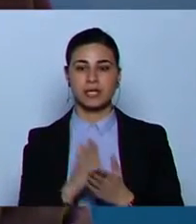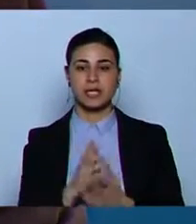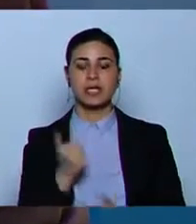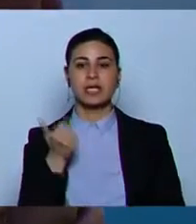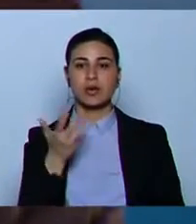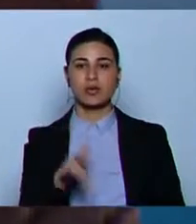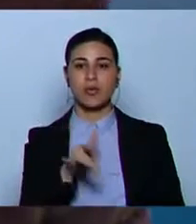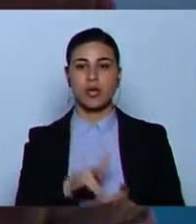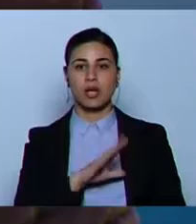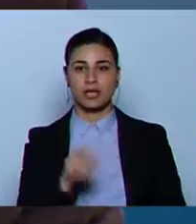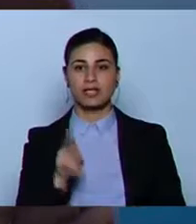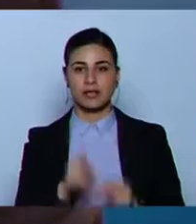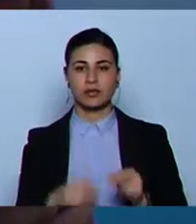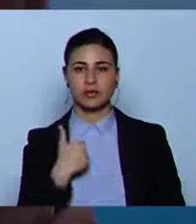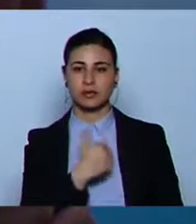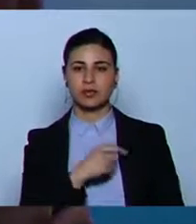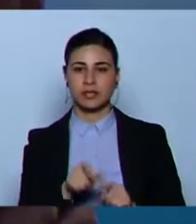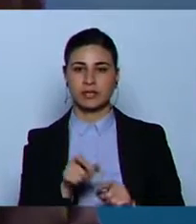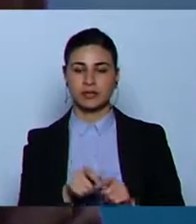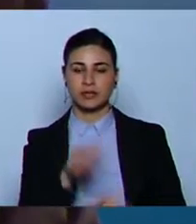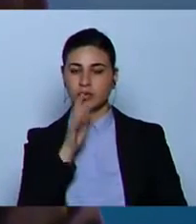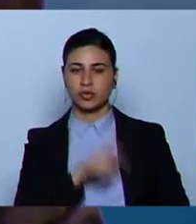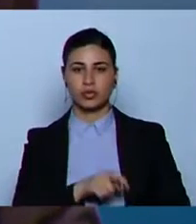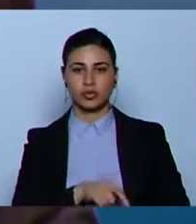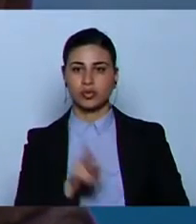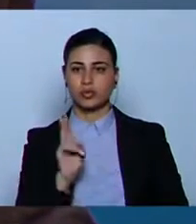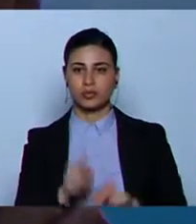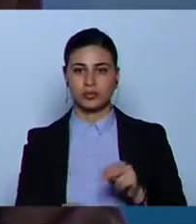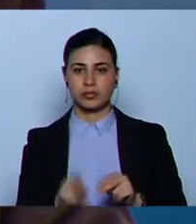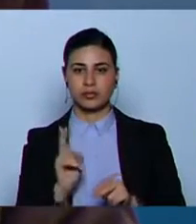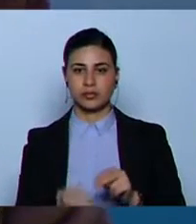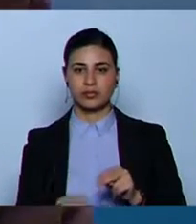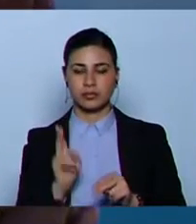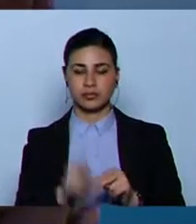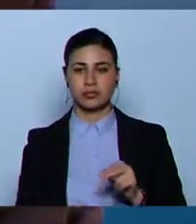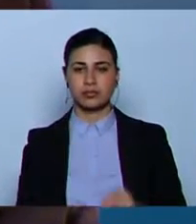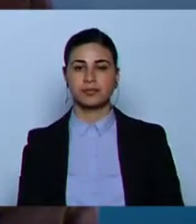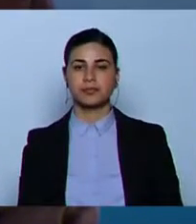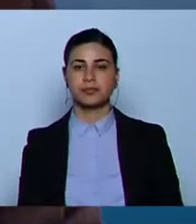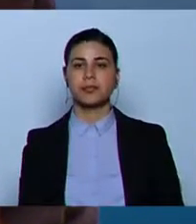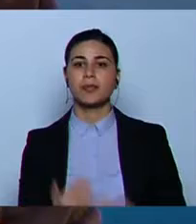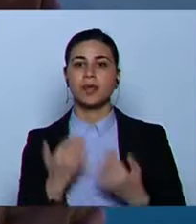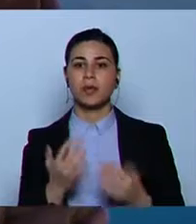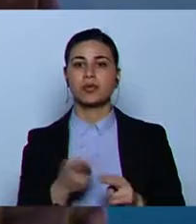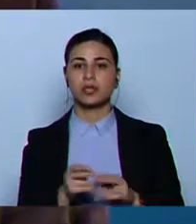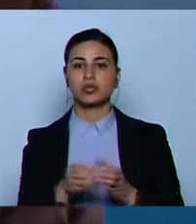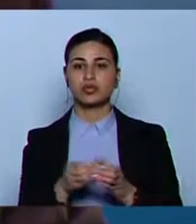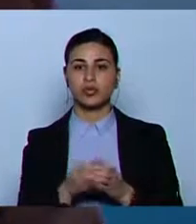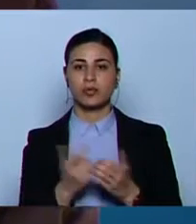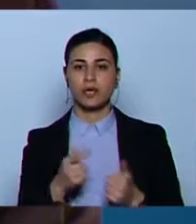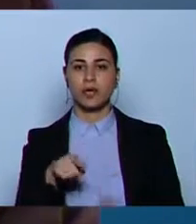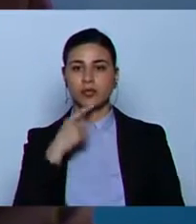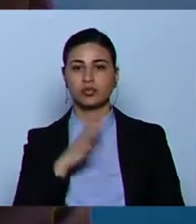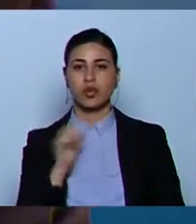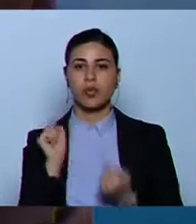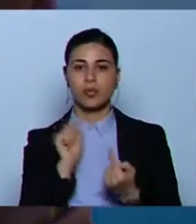რაოდენობა მოქალაქეთა. დავასრულებ, თუ შეიძლება? ძალიან საფაცოტად რო დაგჭა სამწუხარო. კონკრეტულად მოთხოვნა ის ჯგუფი, რომელზეც ეხლა